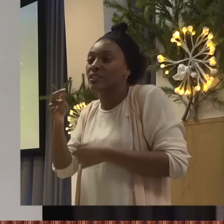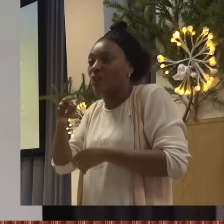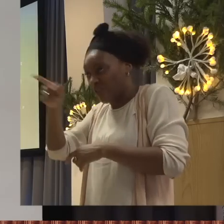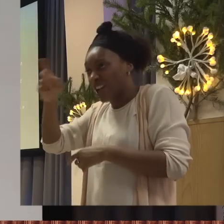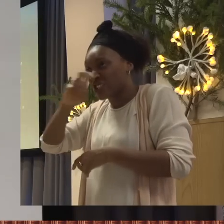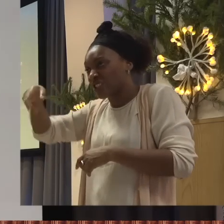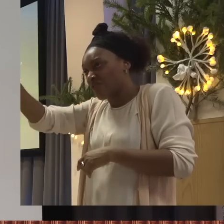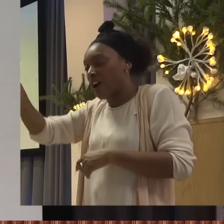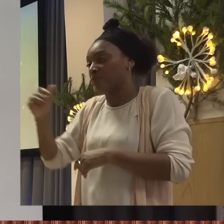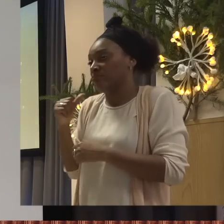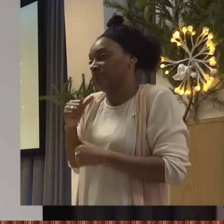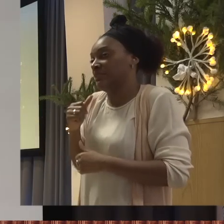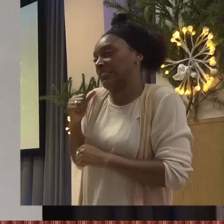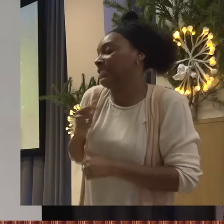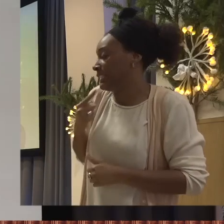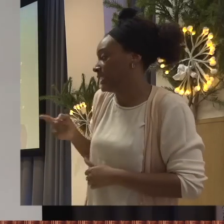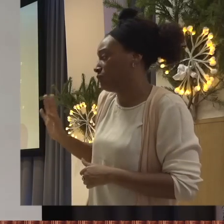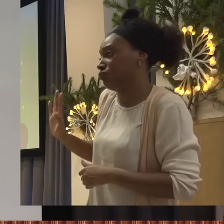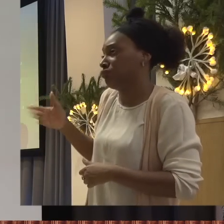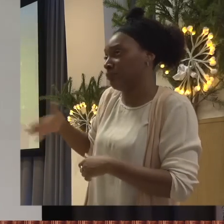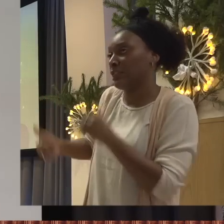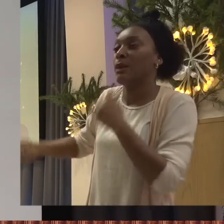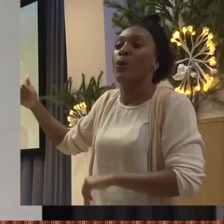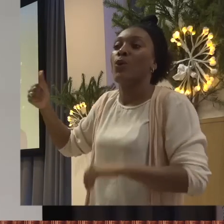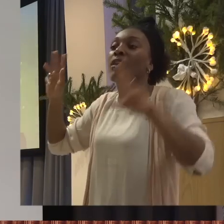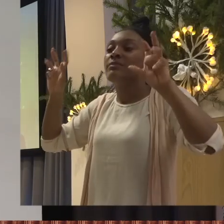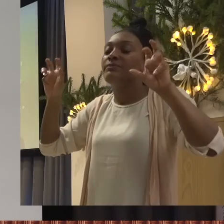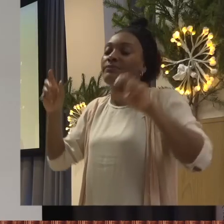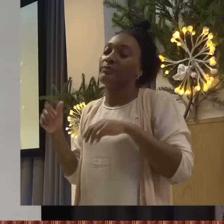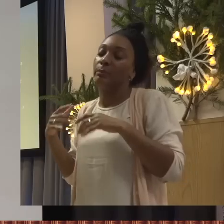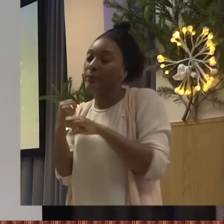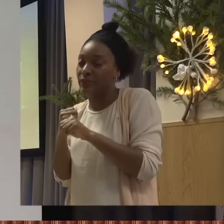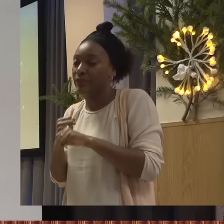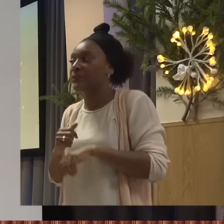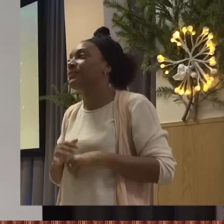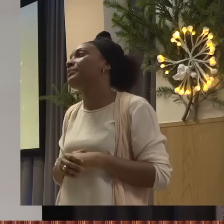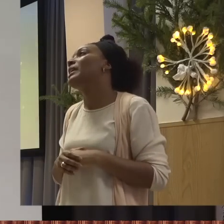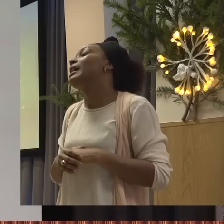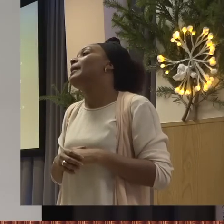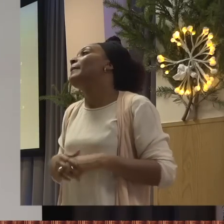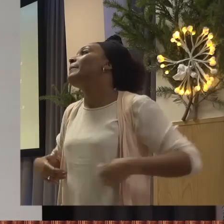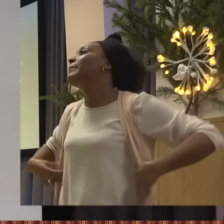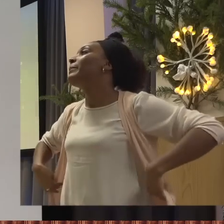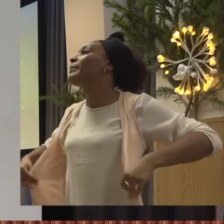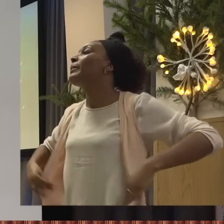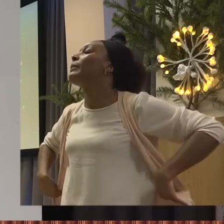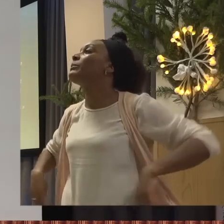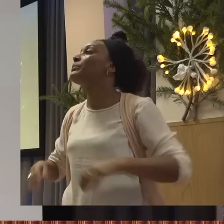Les huissiers répondirent, jamais. Alors jamais, homme n'a parlé comme cet